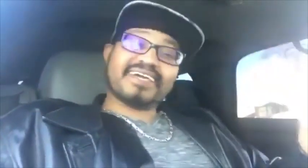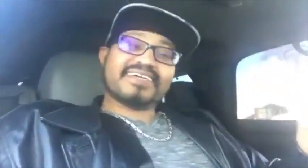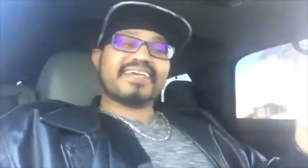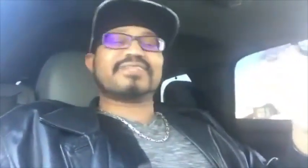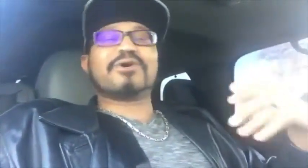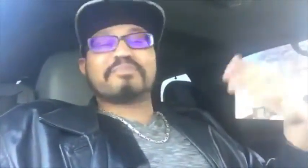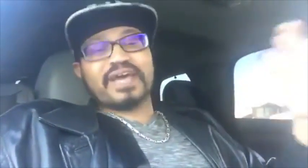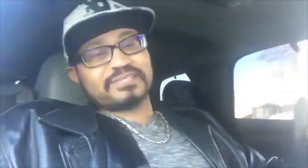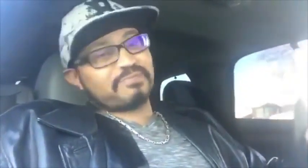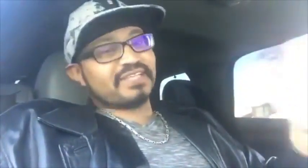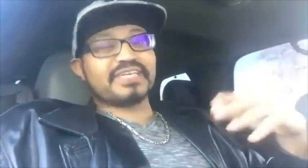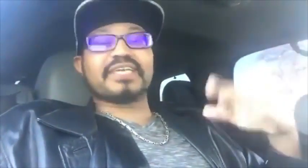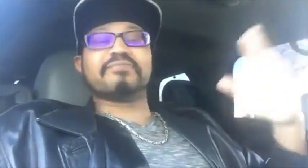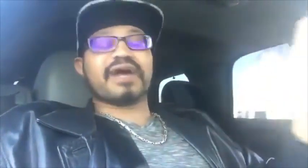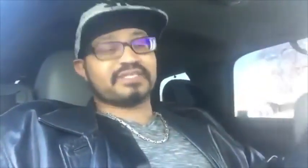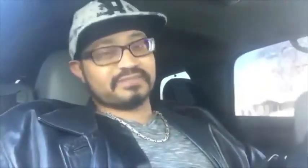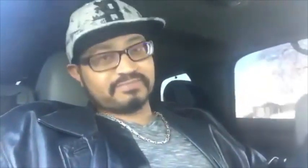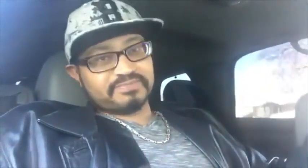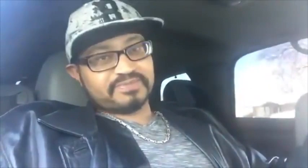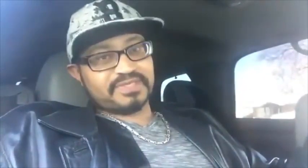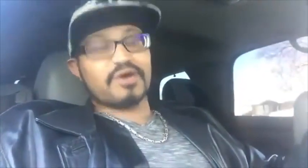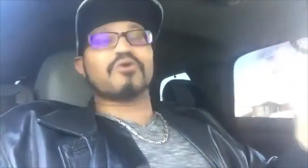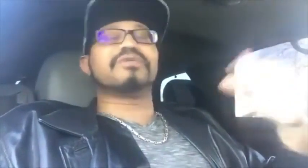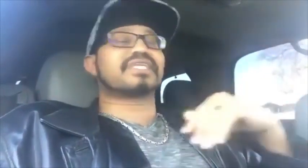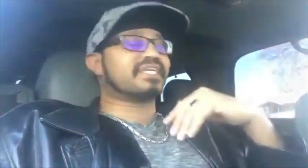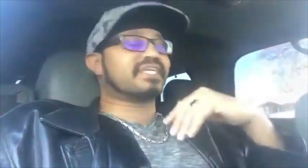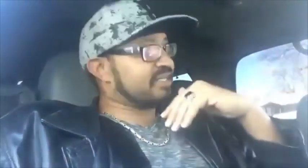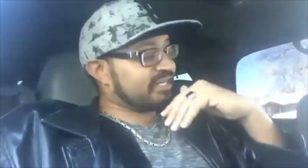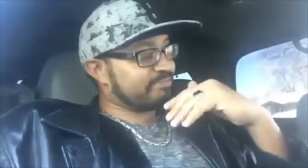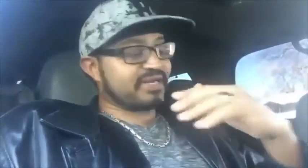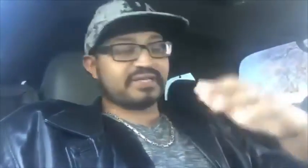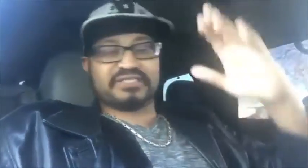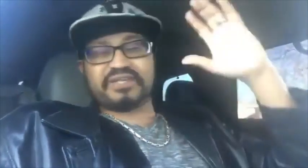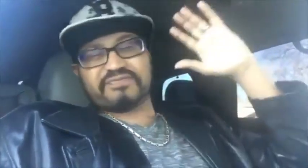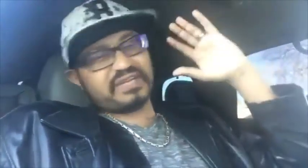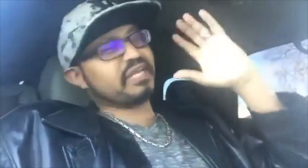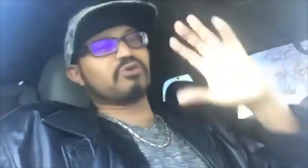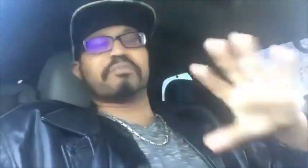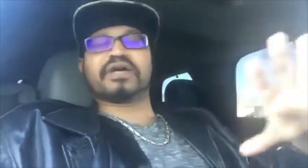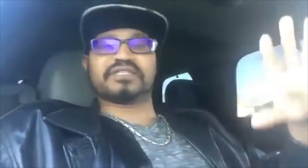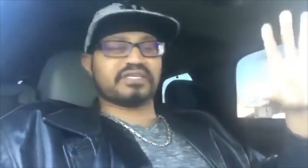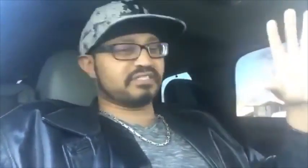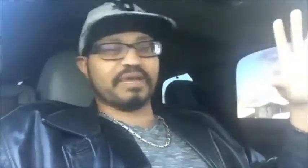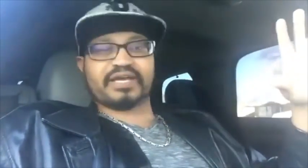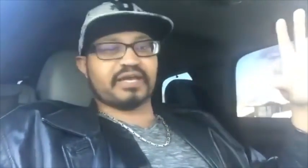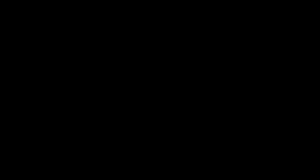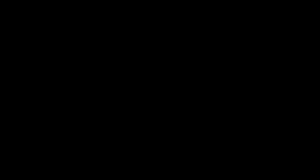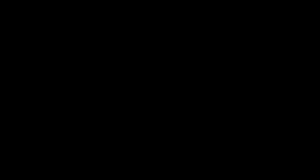እኔ የኢትዮጵያ ህዝብ አንተ ቂማይዝም የቁም ስረኛ እንደነበርክ ድፍን የኢትዮጵያ ህዝብ ያቃል።